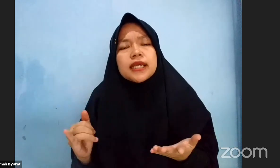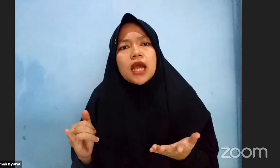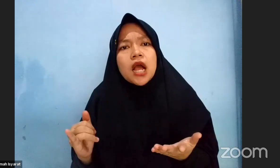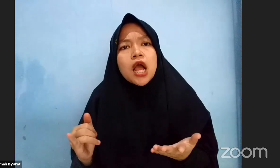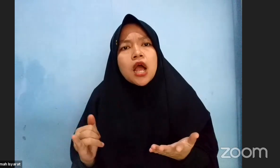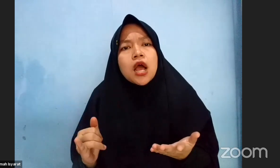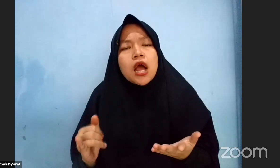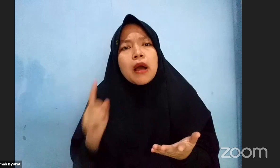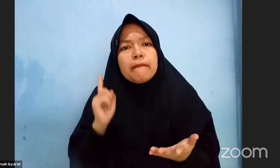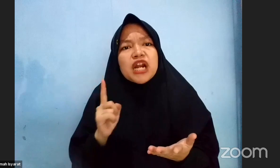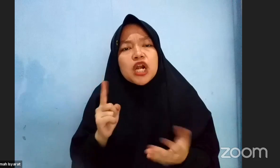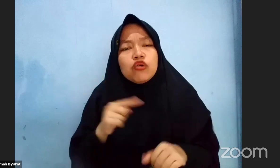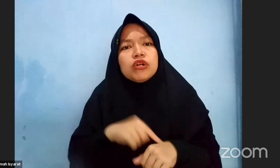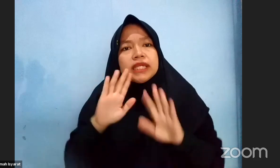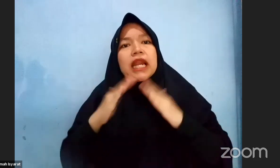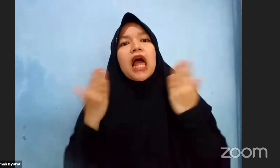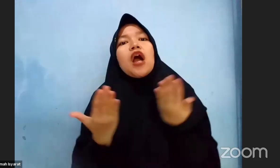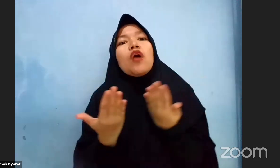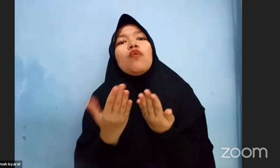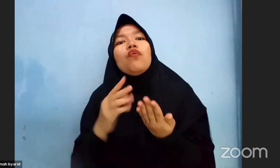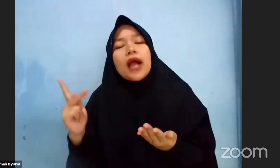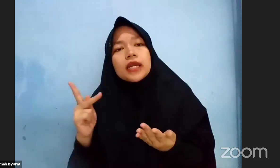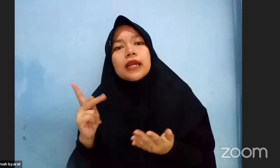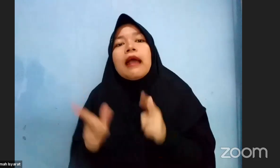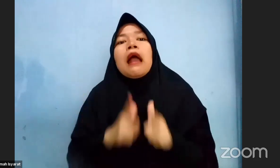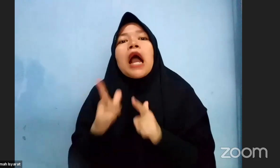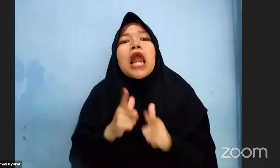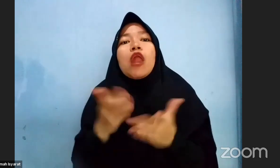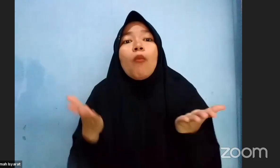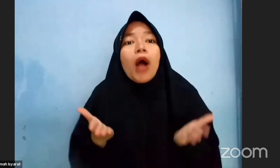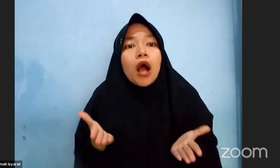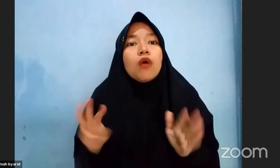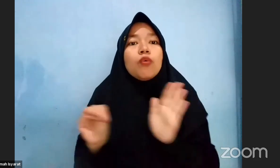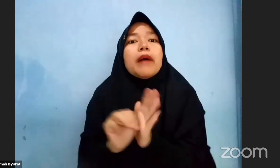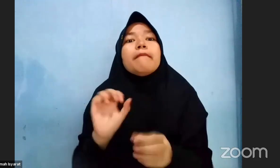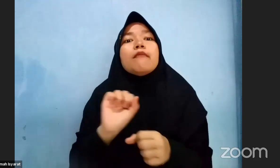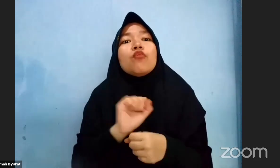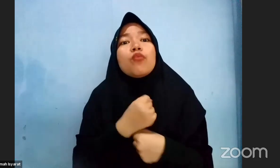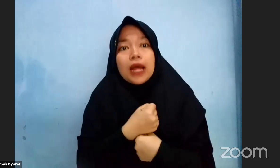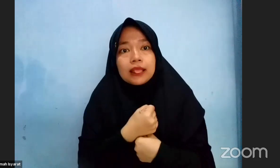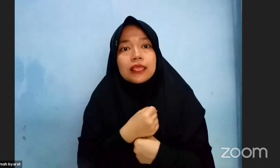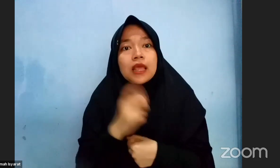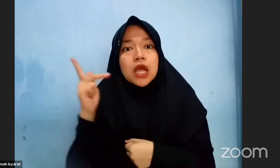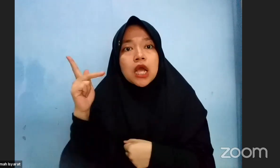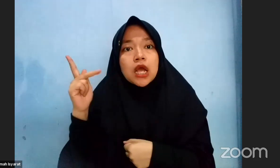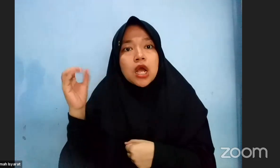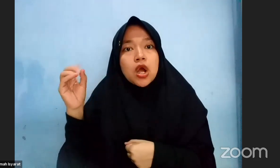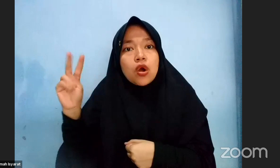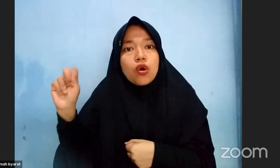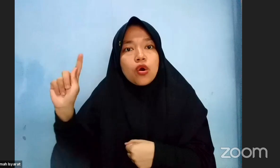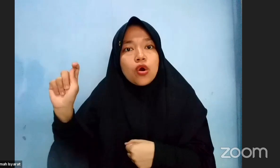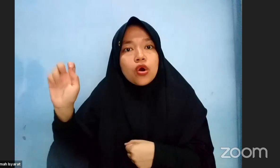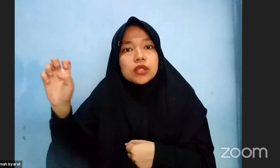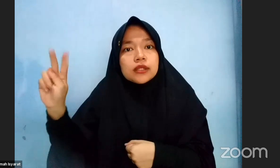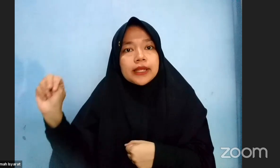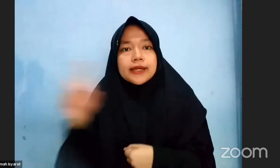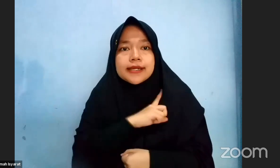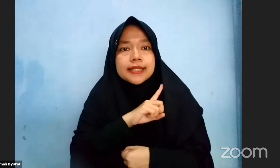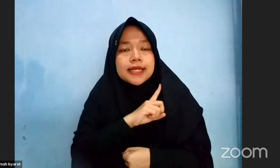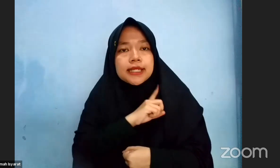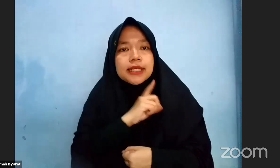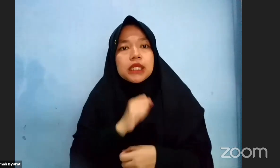nah bantuan sendiri konten gitu Bu Nahda rasanya memang yang rasanya memang gini Wu Bu Reni